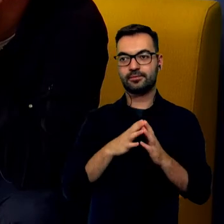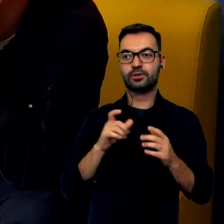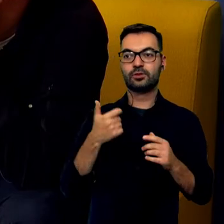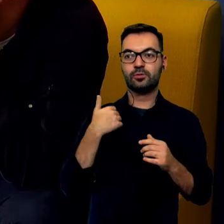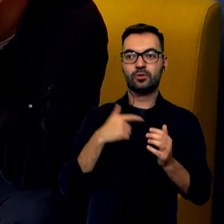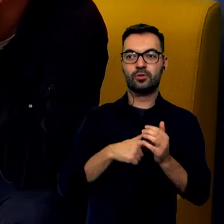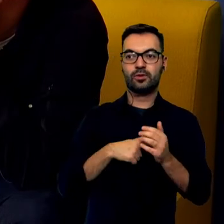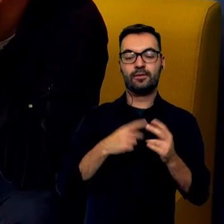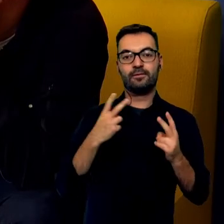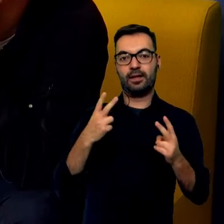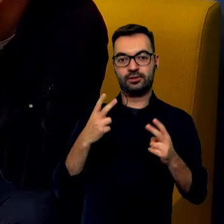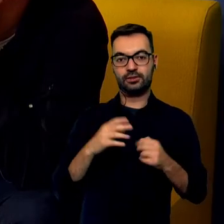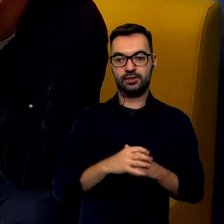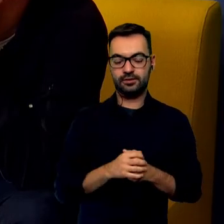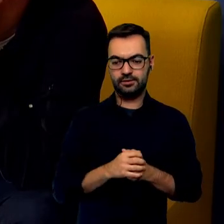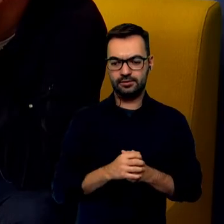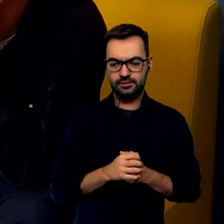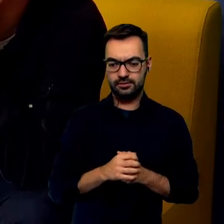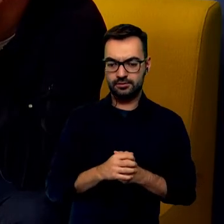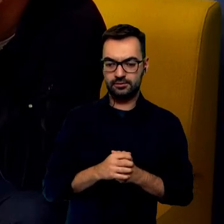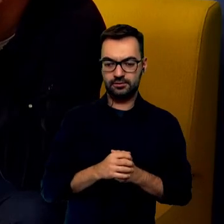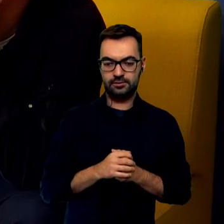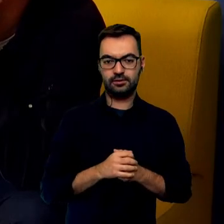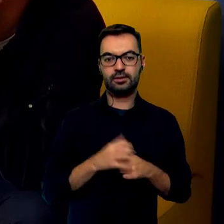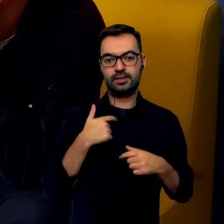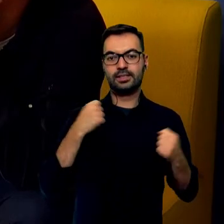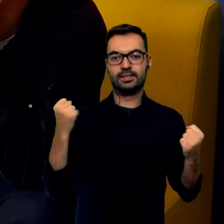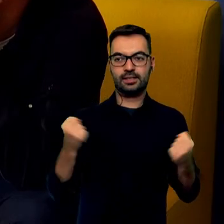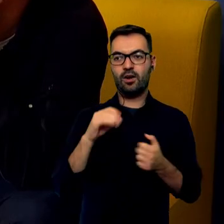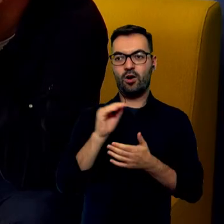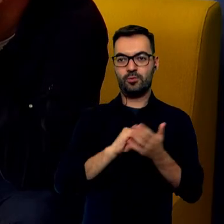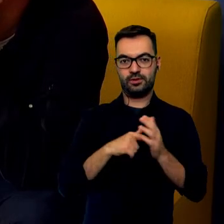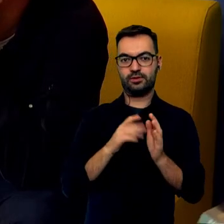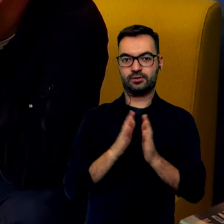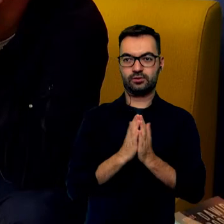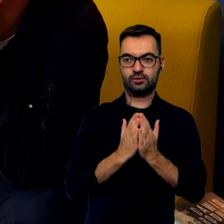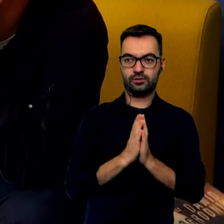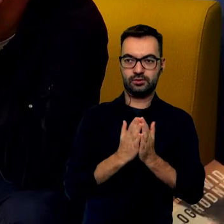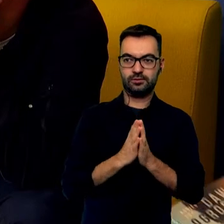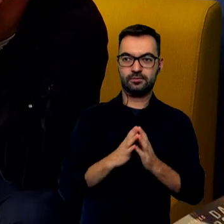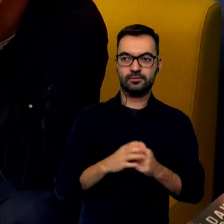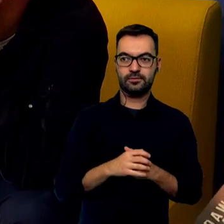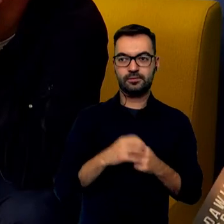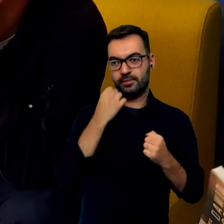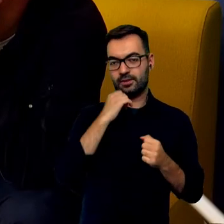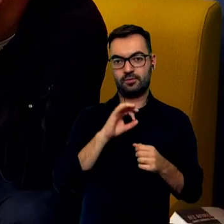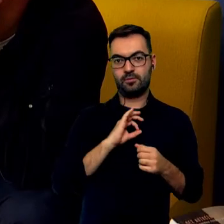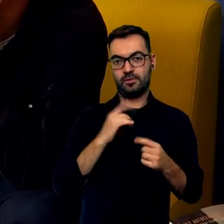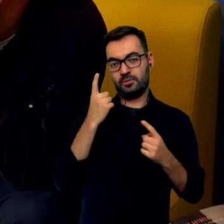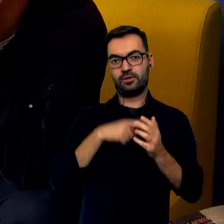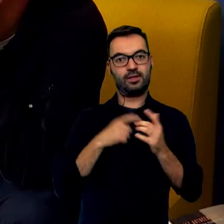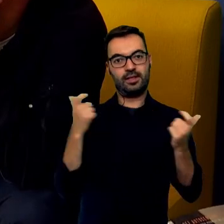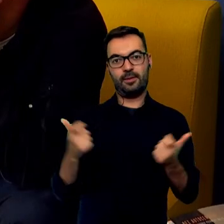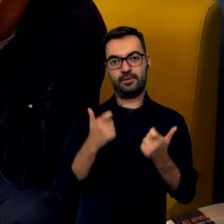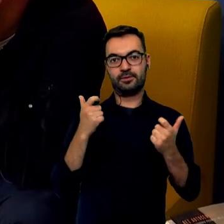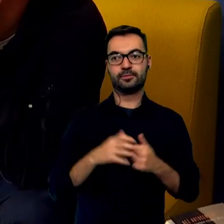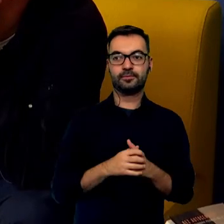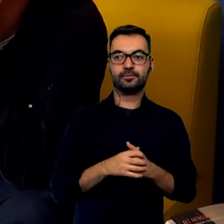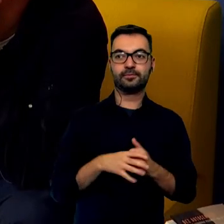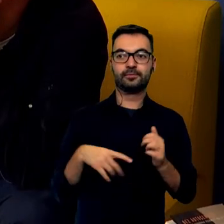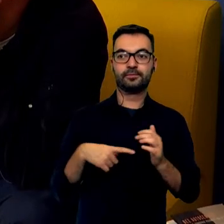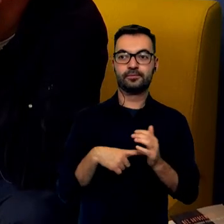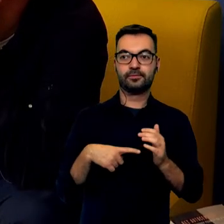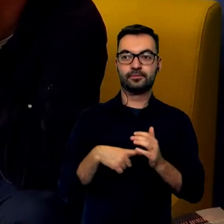też było znamienne, co też starałem się opisać w tej książce, co jest bardzo moim zdaniem niebezpieczne, że